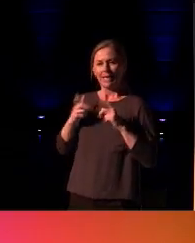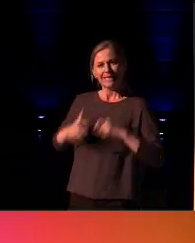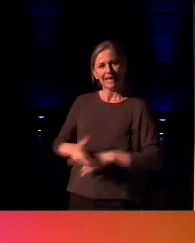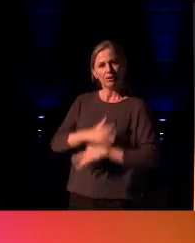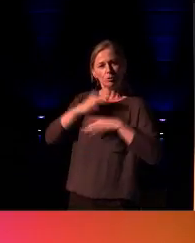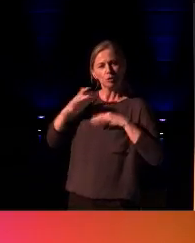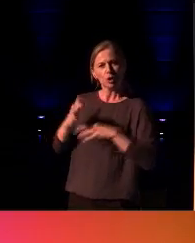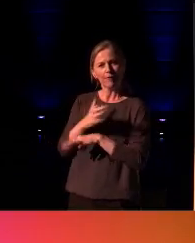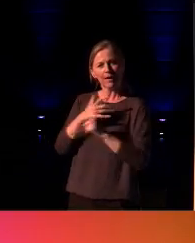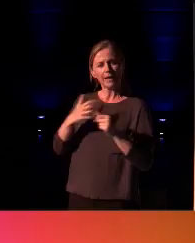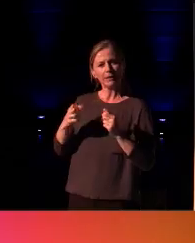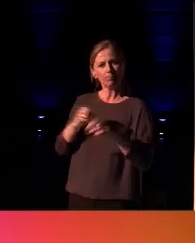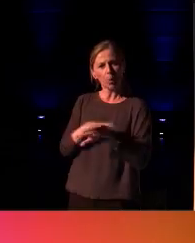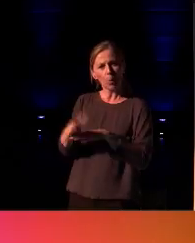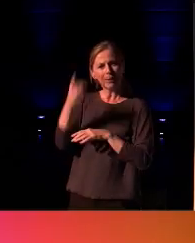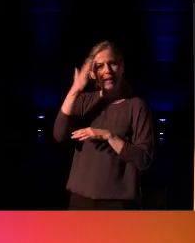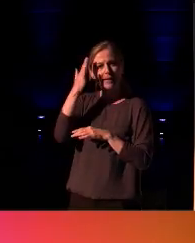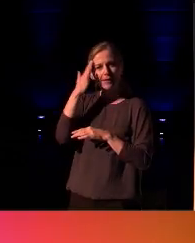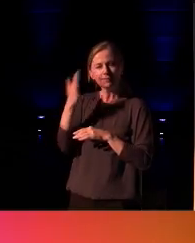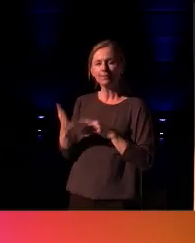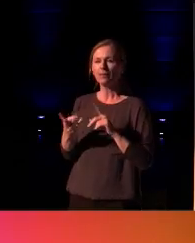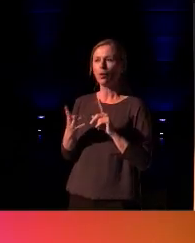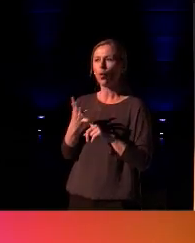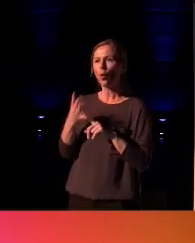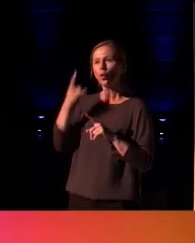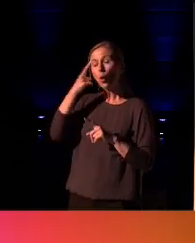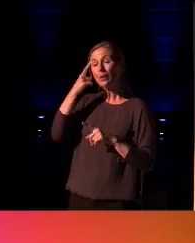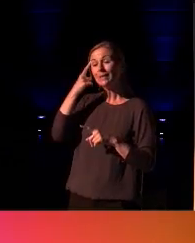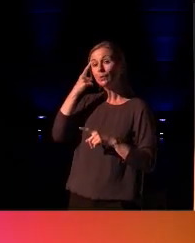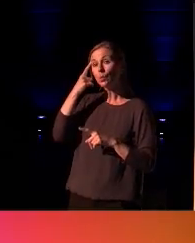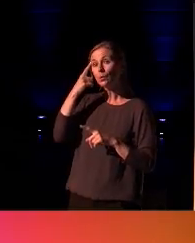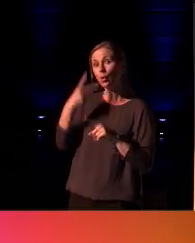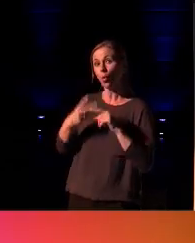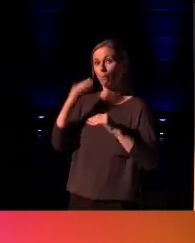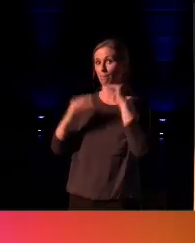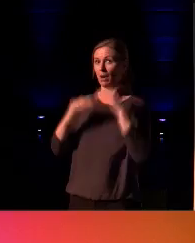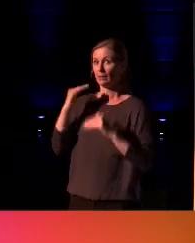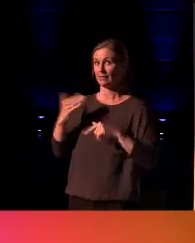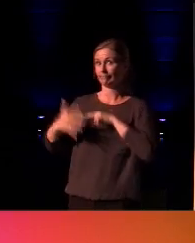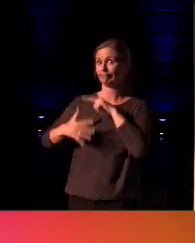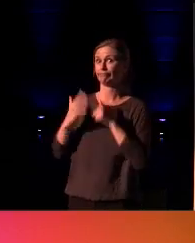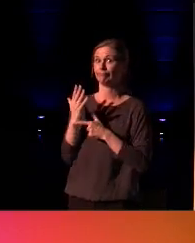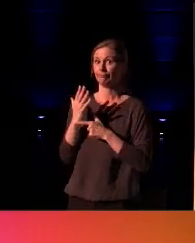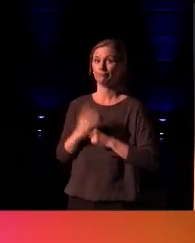gjennomstrømningen av blodet i hjernen og kognisjon og balanse.